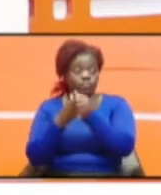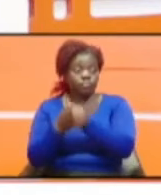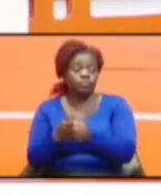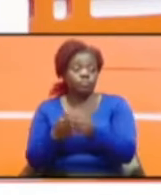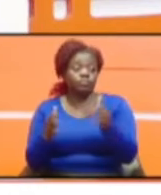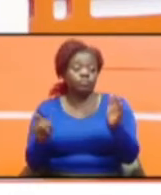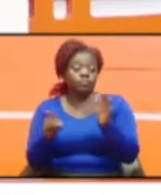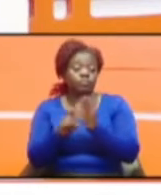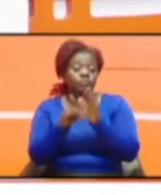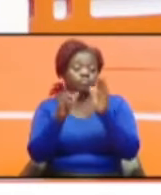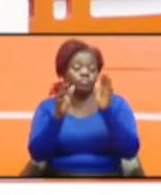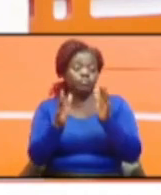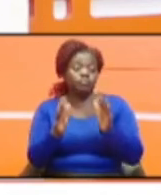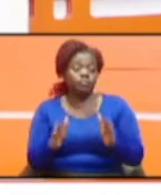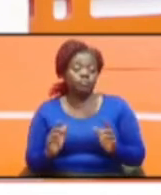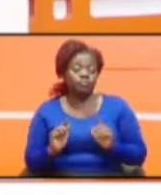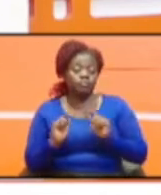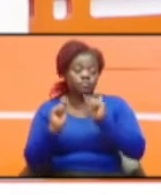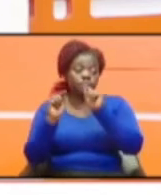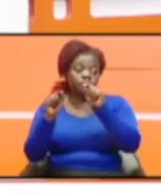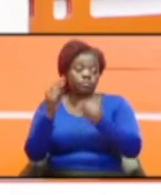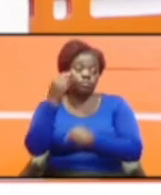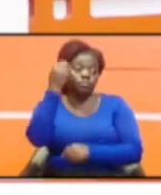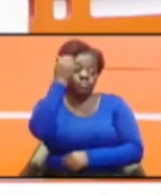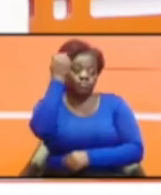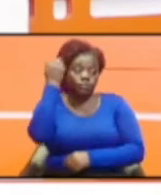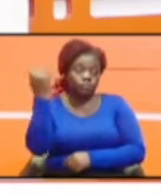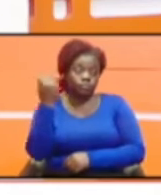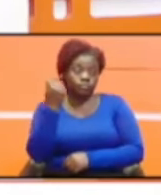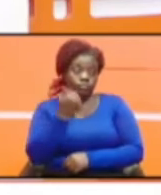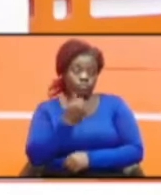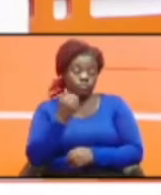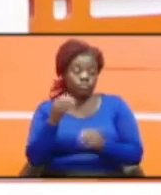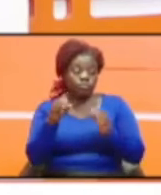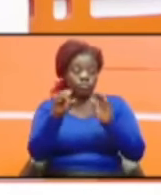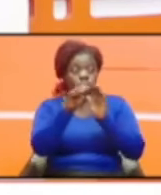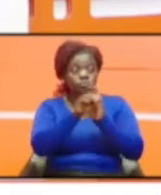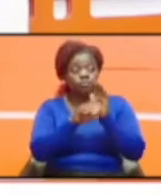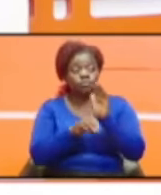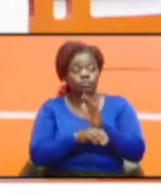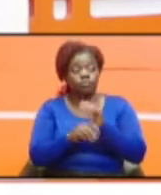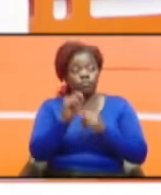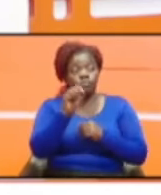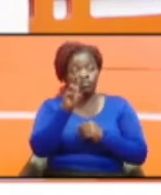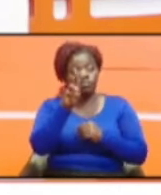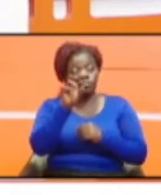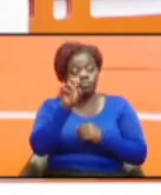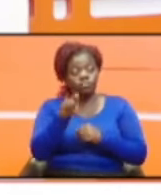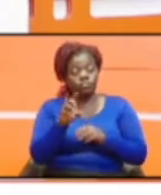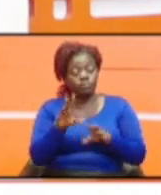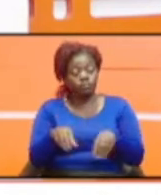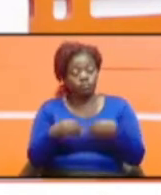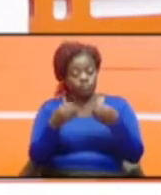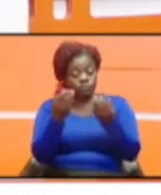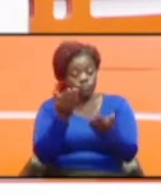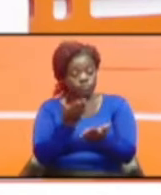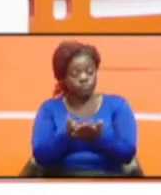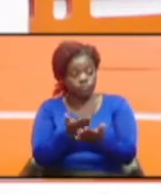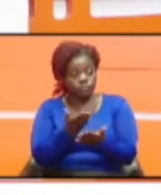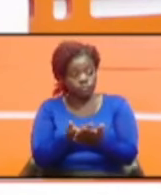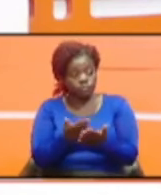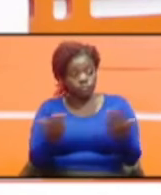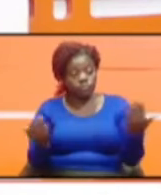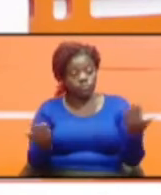bakulembeddwamu bannamateeka baddukidde mu kkooti ya ssemateeka ku Twitter ne bassaayo okusaba